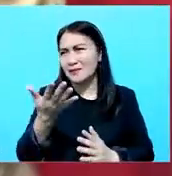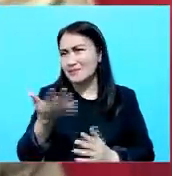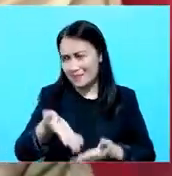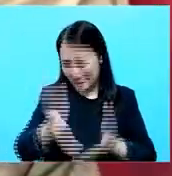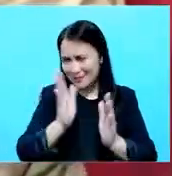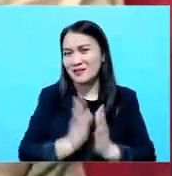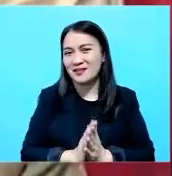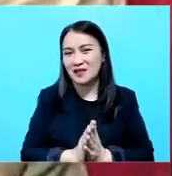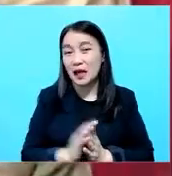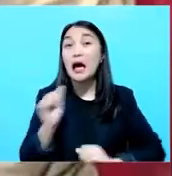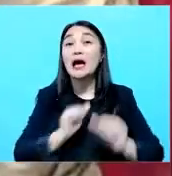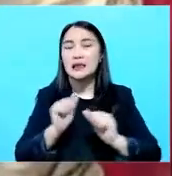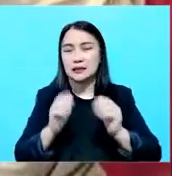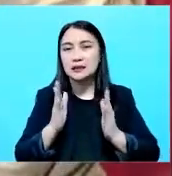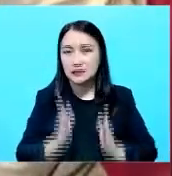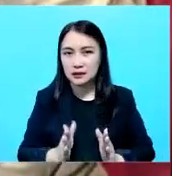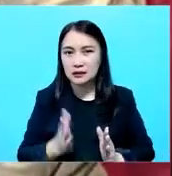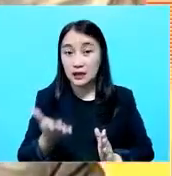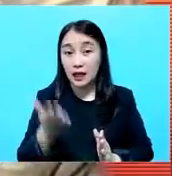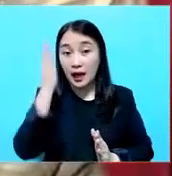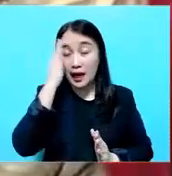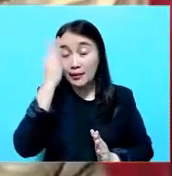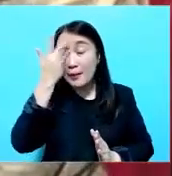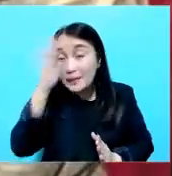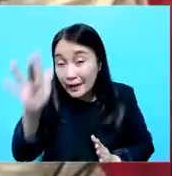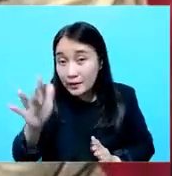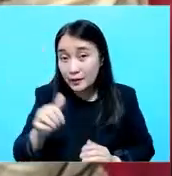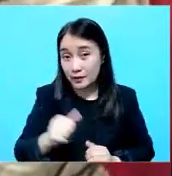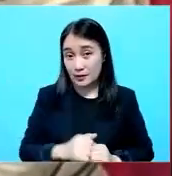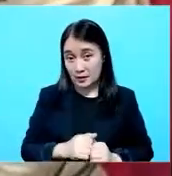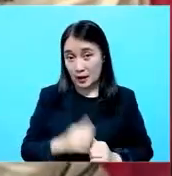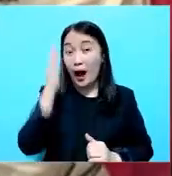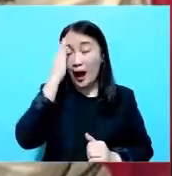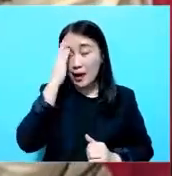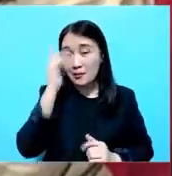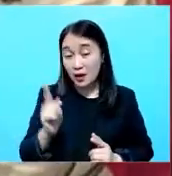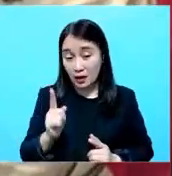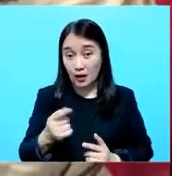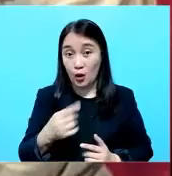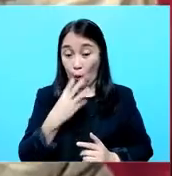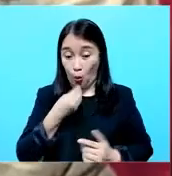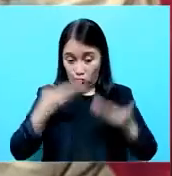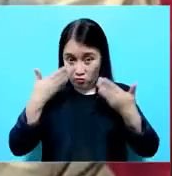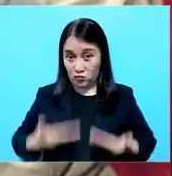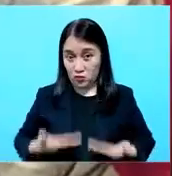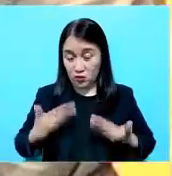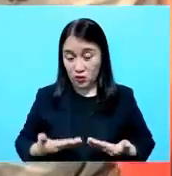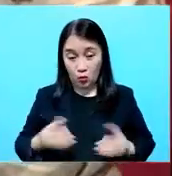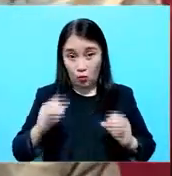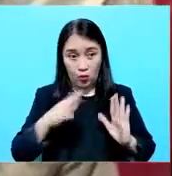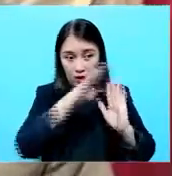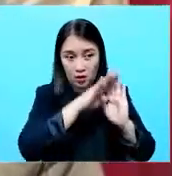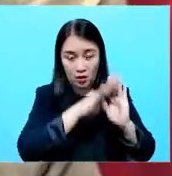artista, alam mo naman pag matalino eh. Alam niya, pag alam niya na yung character niya, kahit hindi mo na yung bigyan ng lines, kaya niya magsalita, kaya niya sagutin